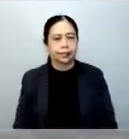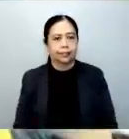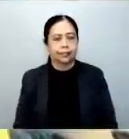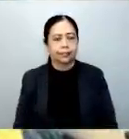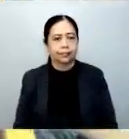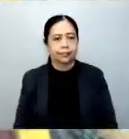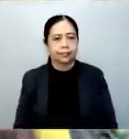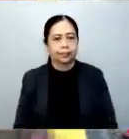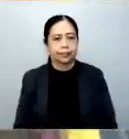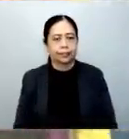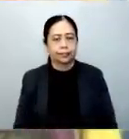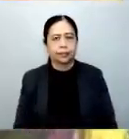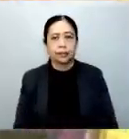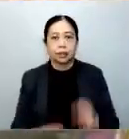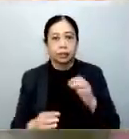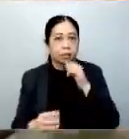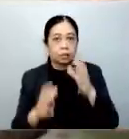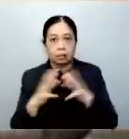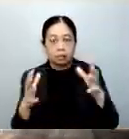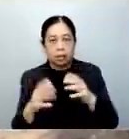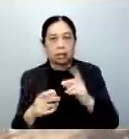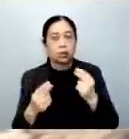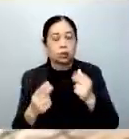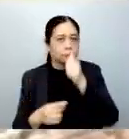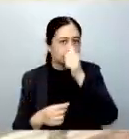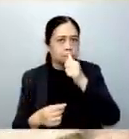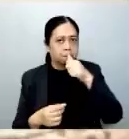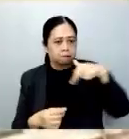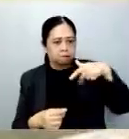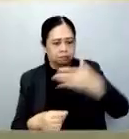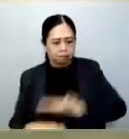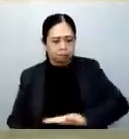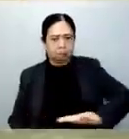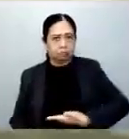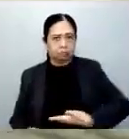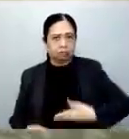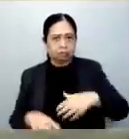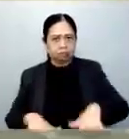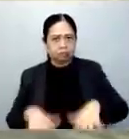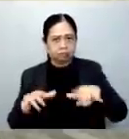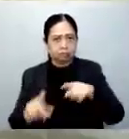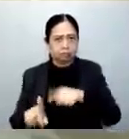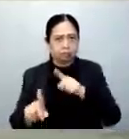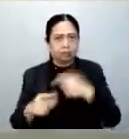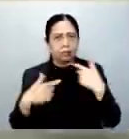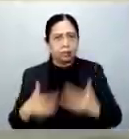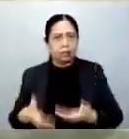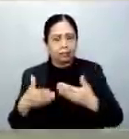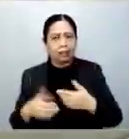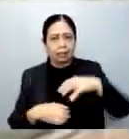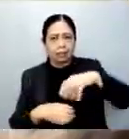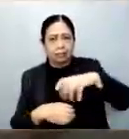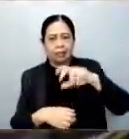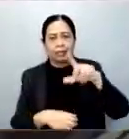Sa mga di gaano kalalim ang baha, tinatyaga nilang lakarin ang hanggang bewang na taas ng tubig. Ang isang ito, bit-bit pa ang gasol habang sinusuong